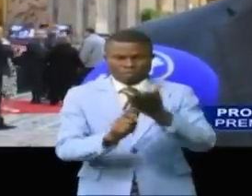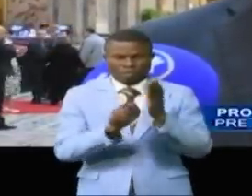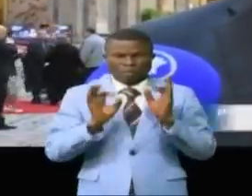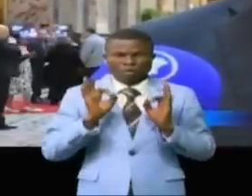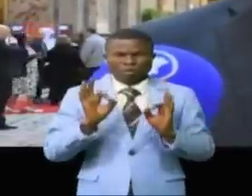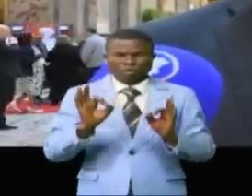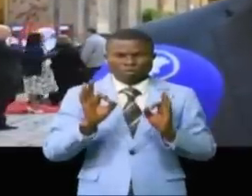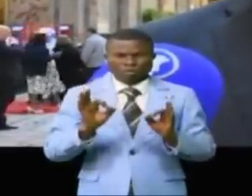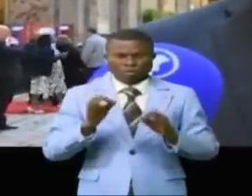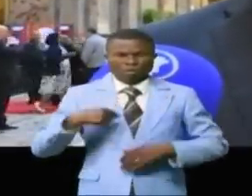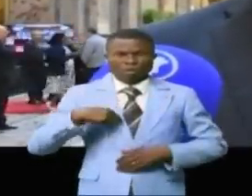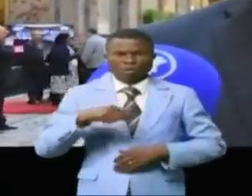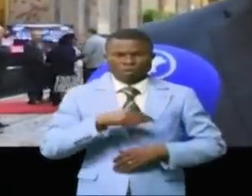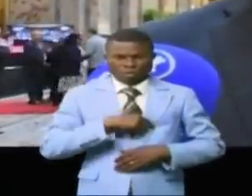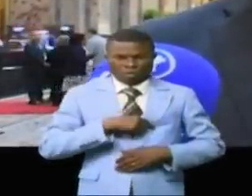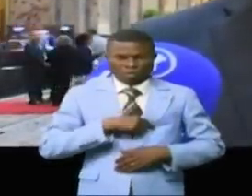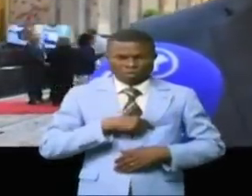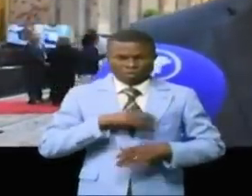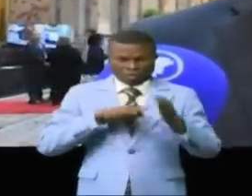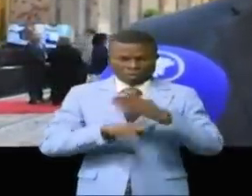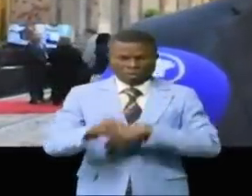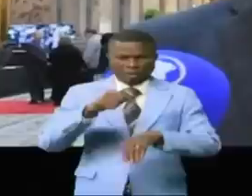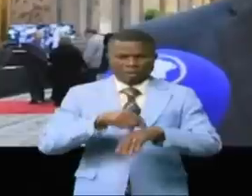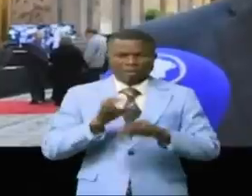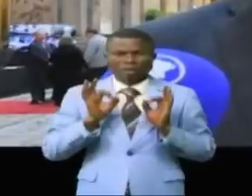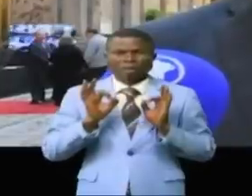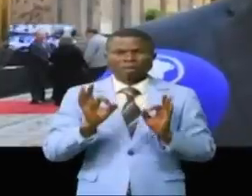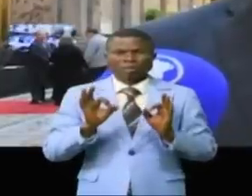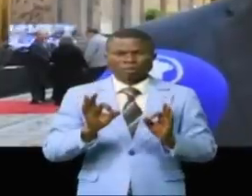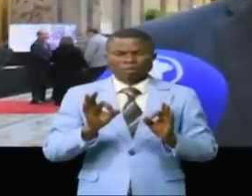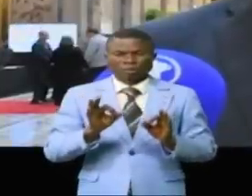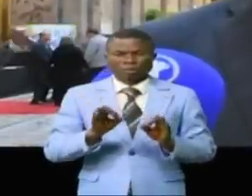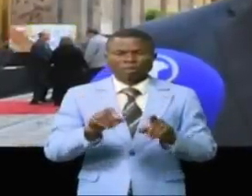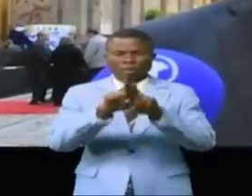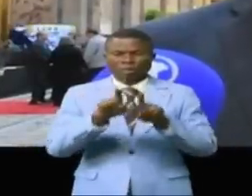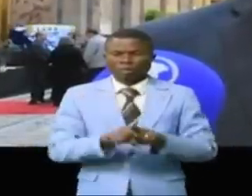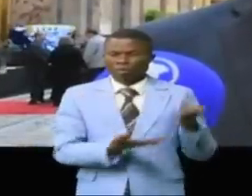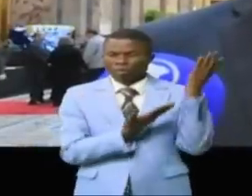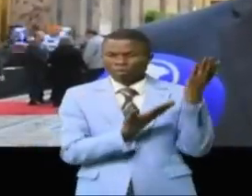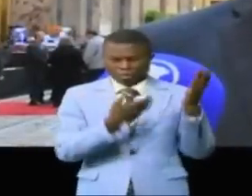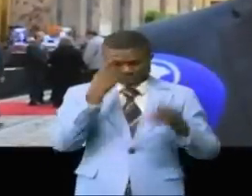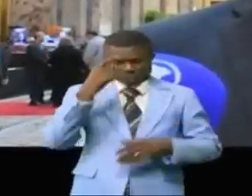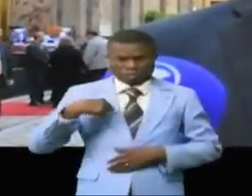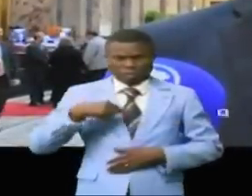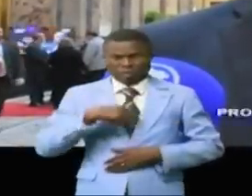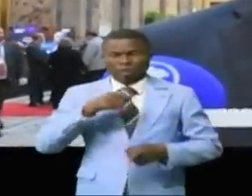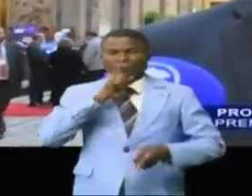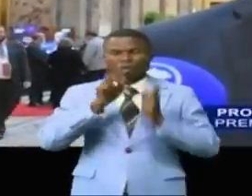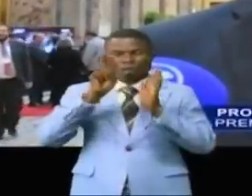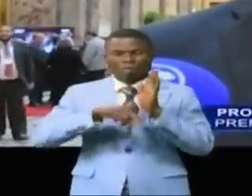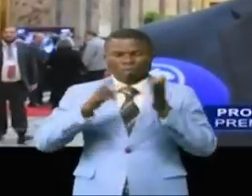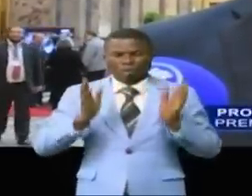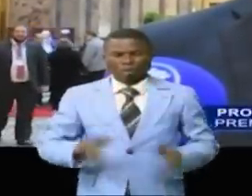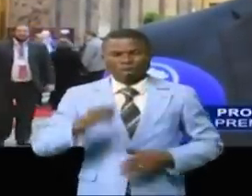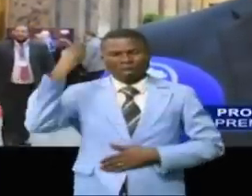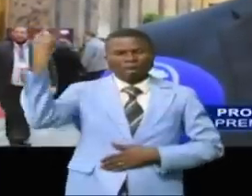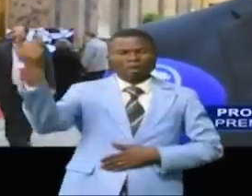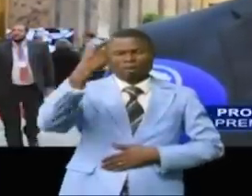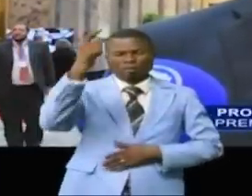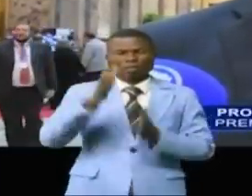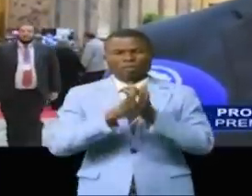technologies, nous sommes entrés dans une nouvelle ère et il était important que les parlementaires du monde